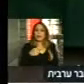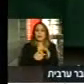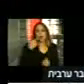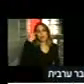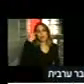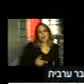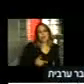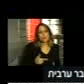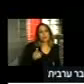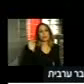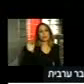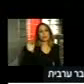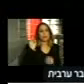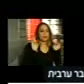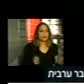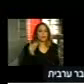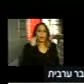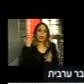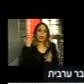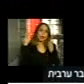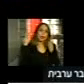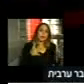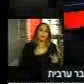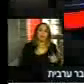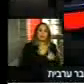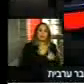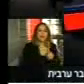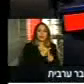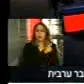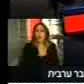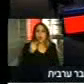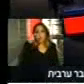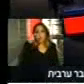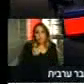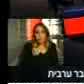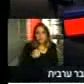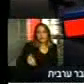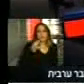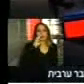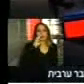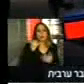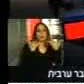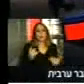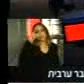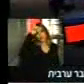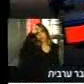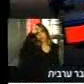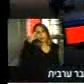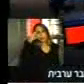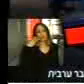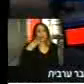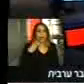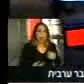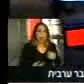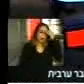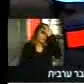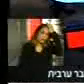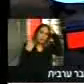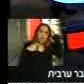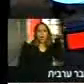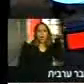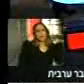זה שאפשר לאמריקאים לתקוף את הנאצים. אם לא היה את הנפט הסעודי, הייתם היום מדברים גרמנית. הערבים הם אלה שהמציאו את